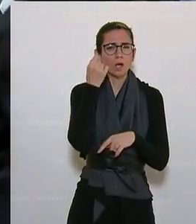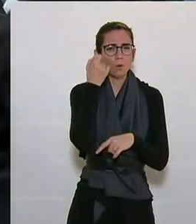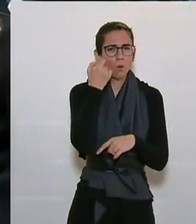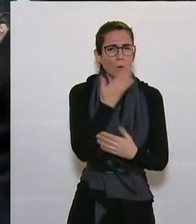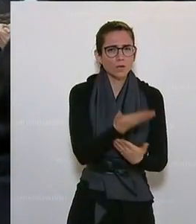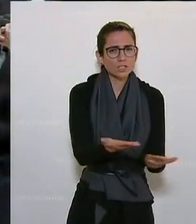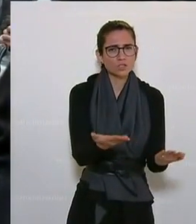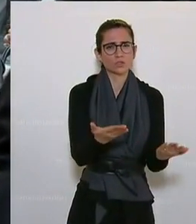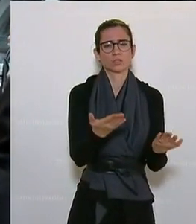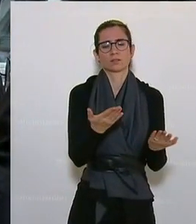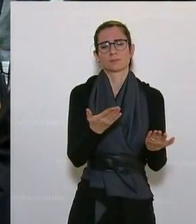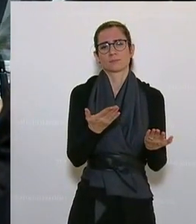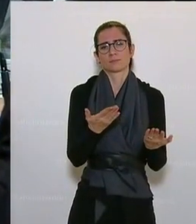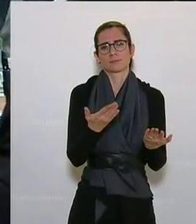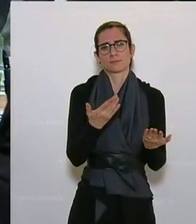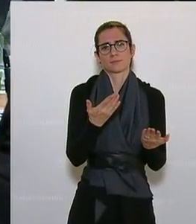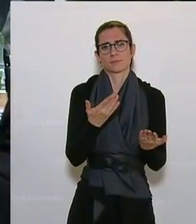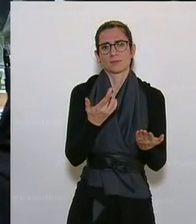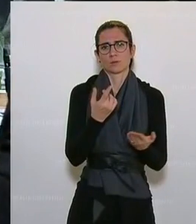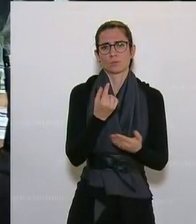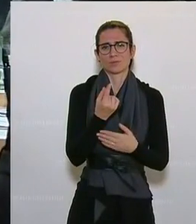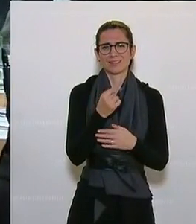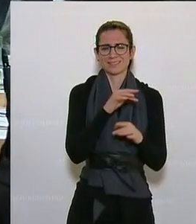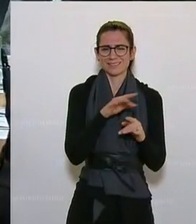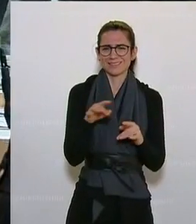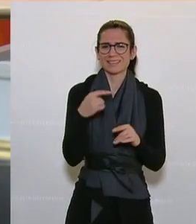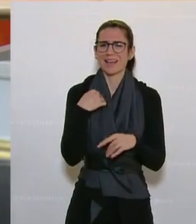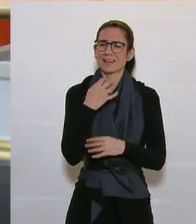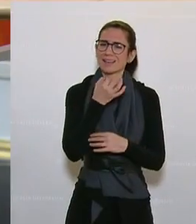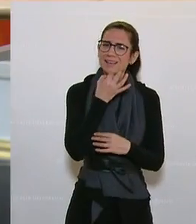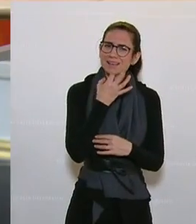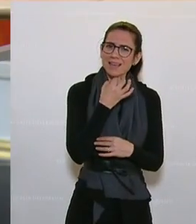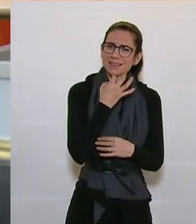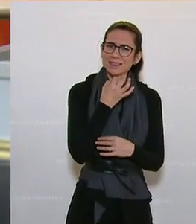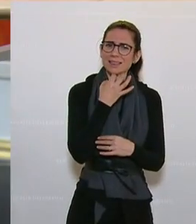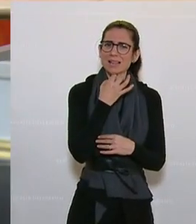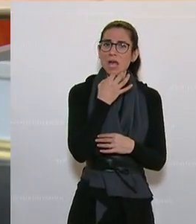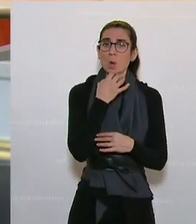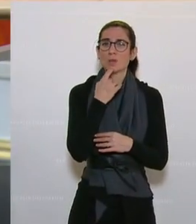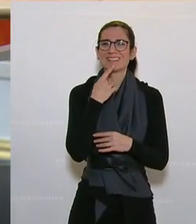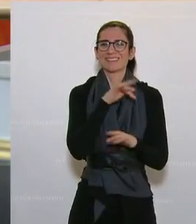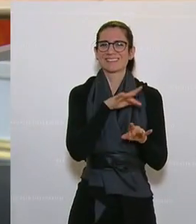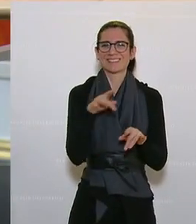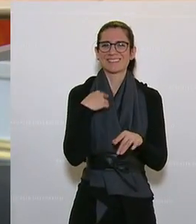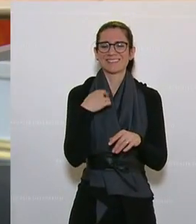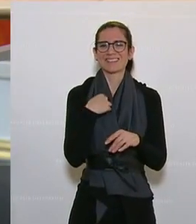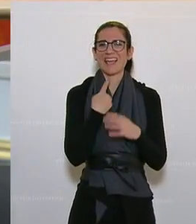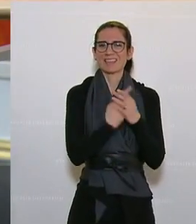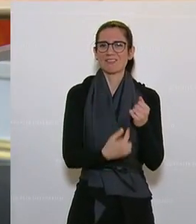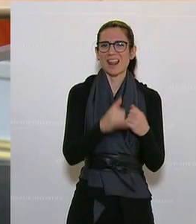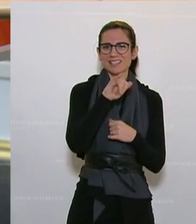nämlich genau, fast auf den 100stel Prozentpunkt genau, die abgebildete Inflationsrate der